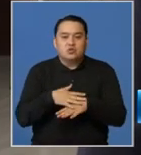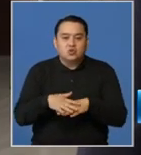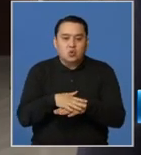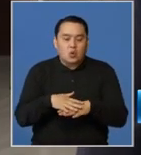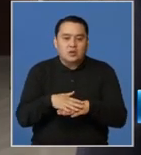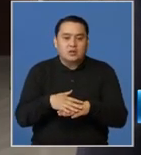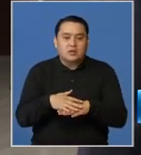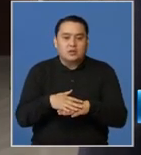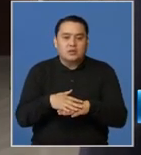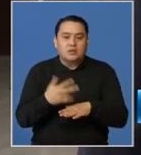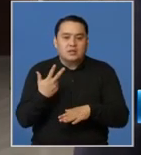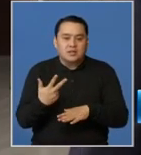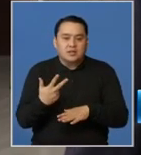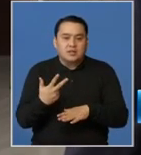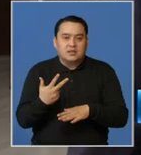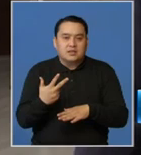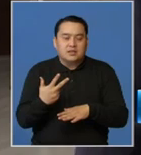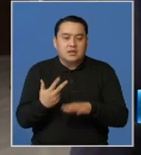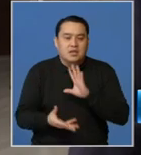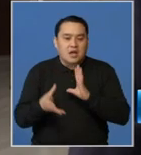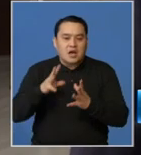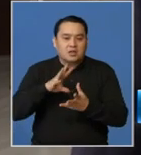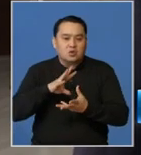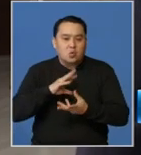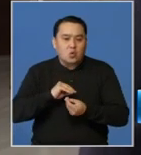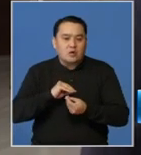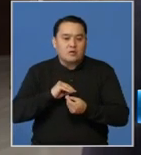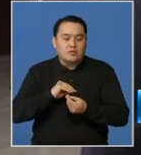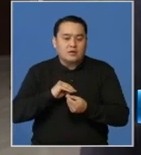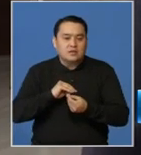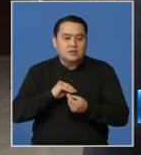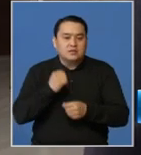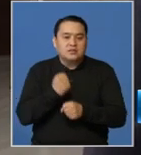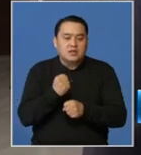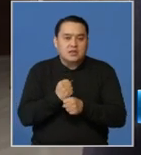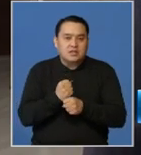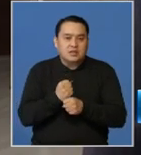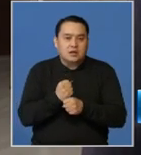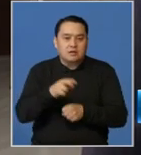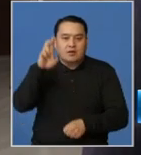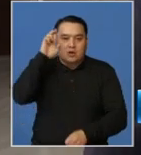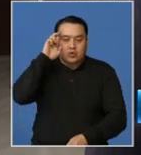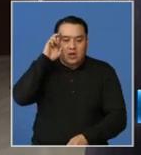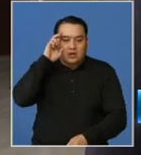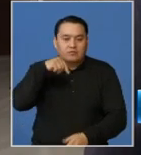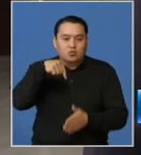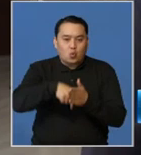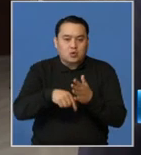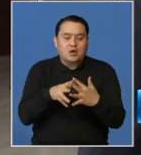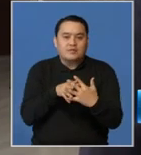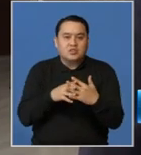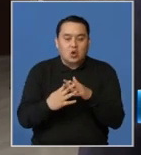3 пусковых комплекса. Подводящие сделать за счет государства, а внутри